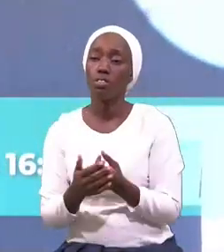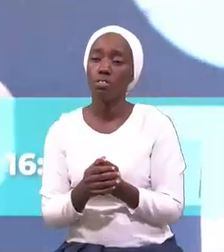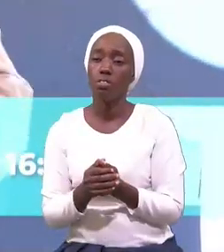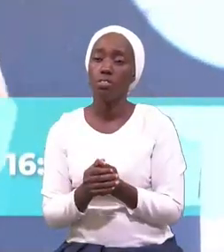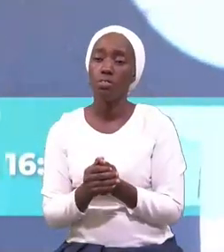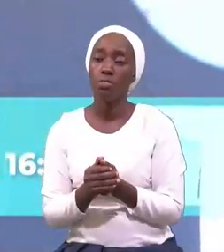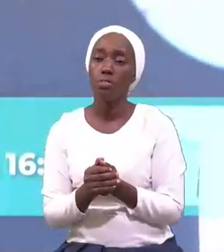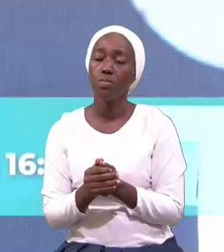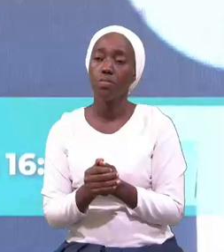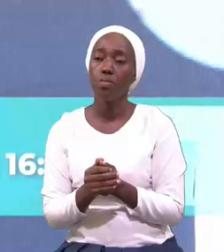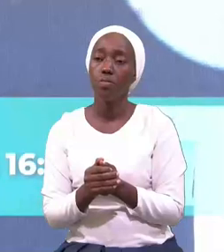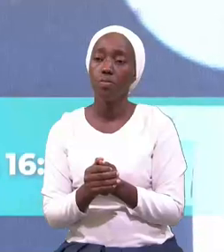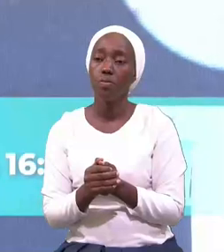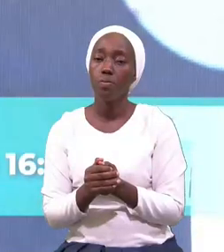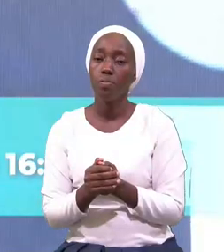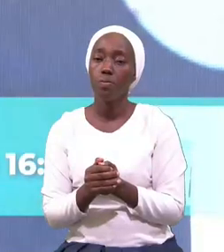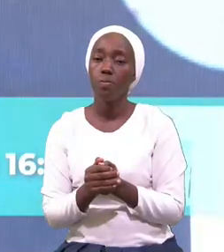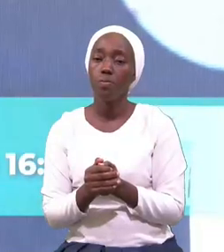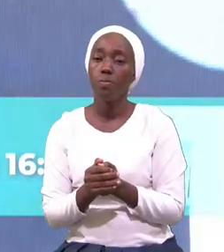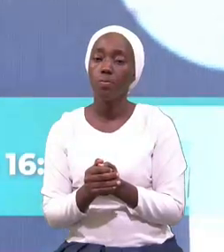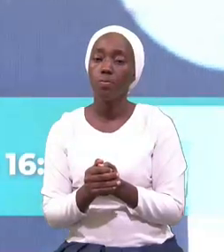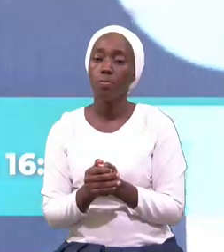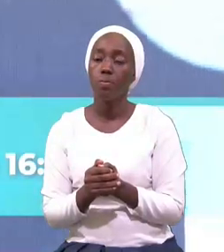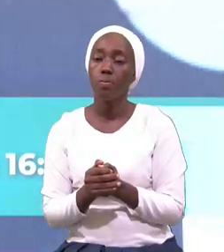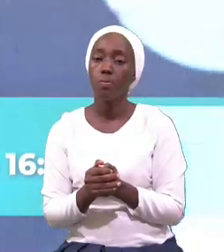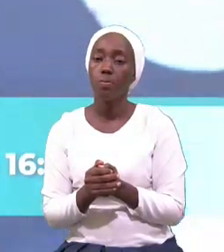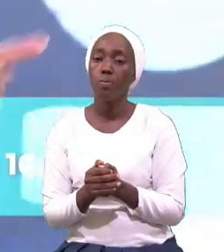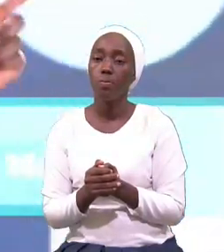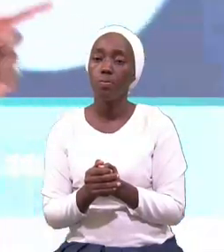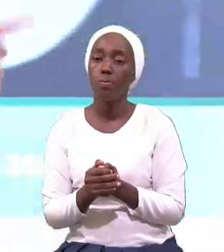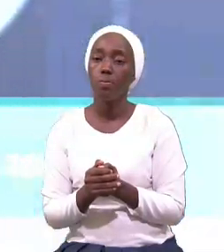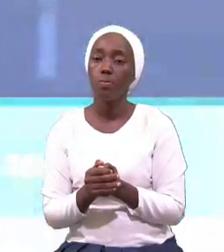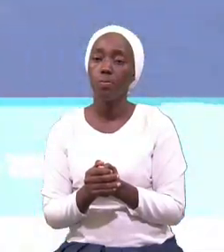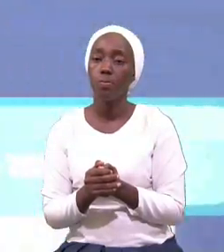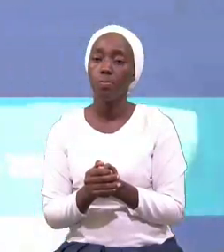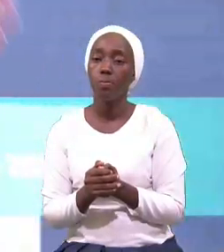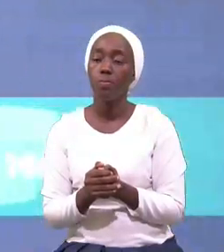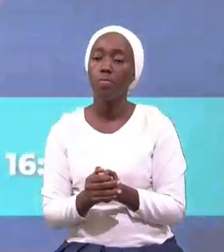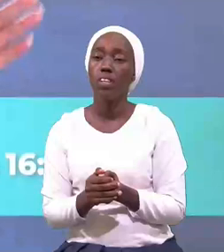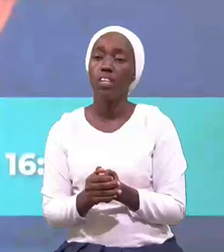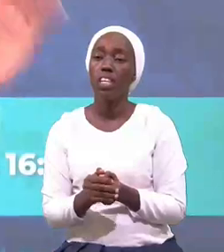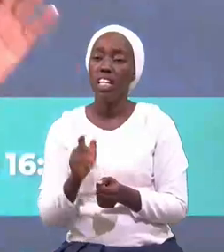Paul, Silas et toute l'équipe voulaient aller en Bithynie, mais l'Esprit dit n'allez pas là-bas maintenant.